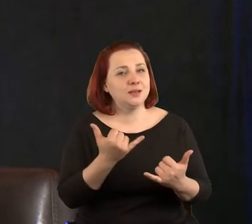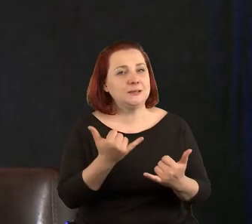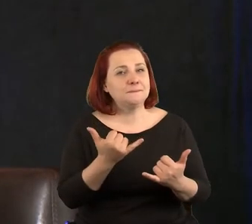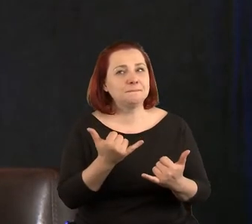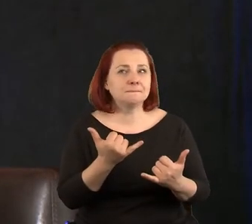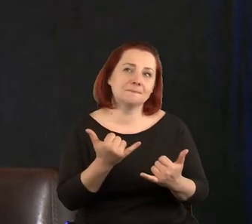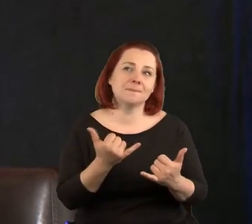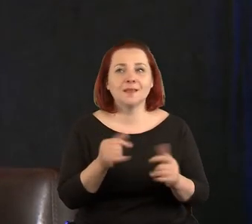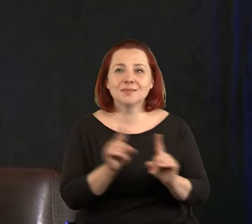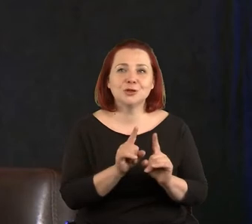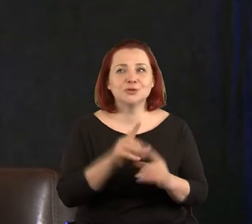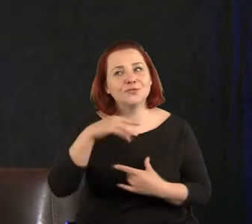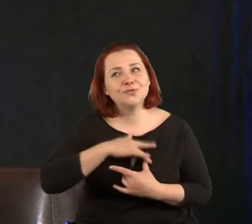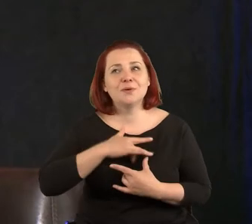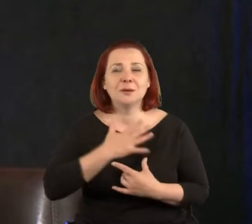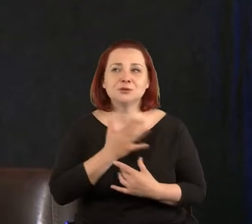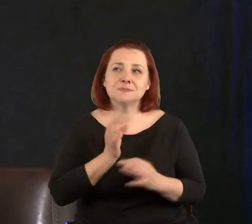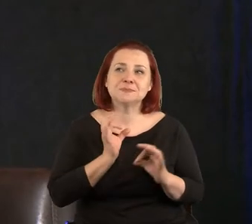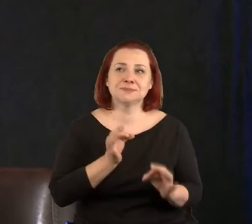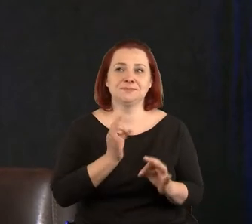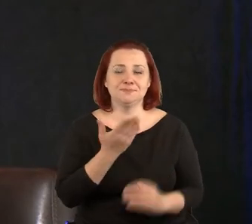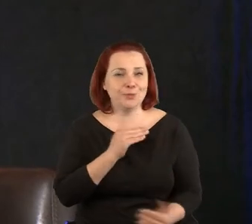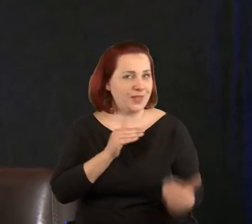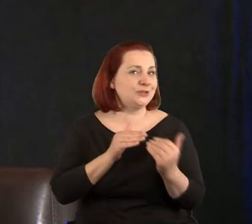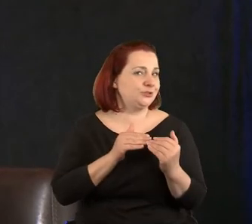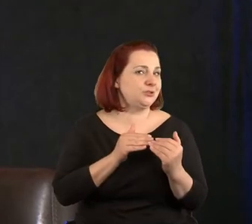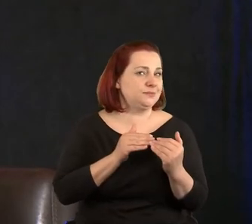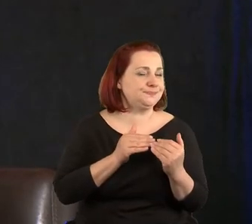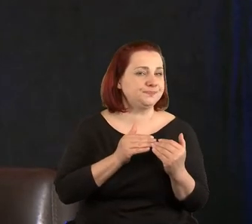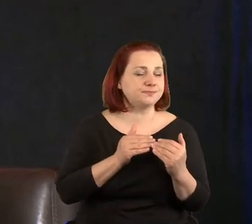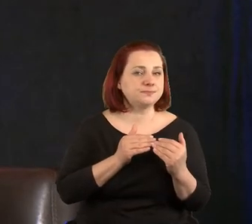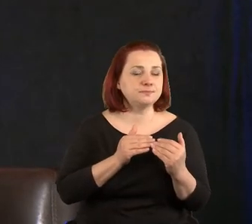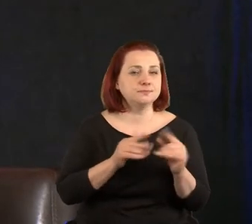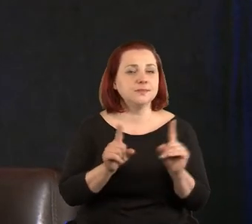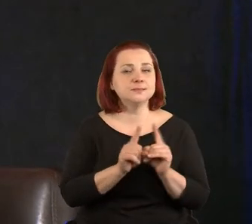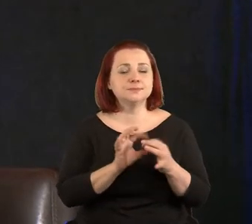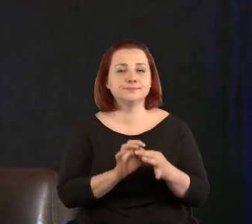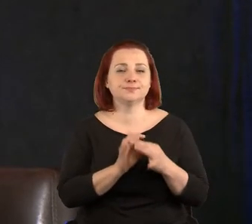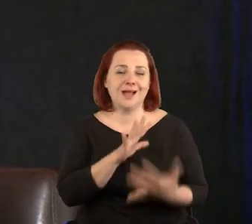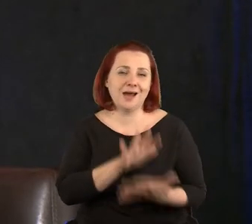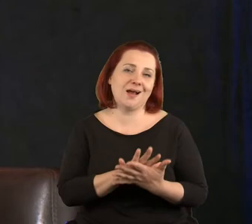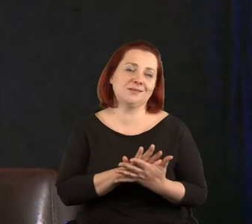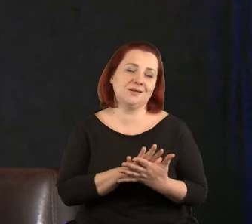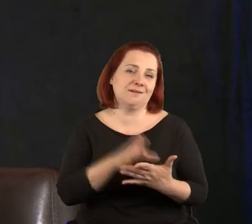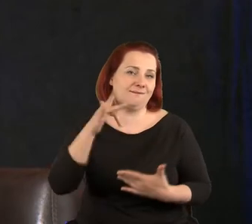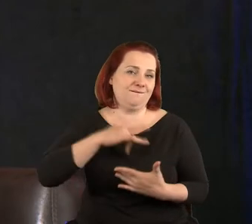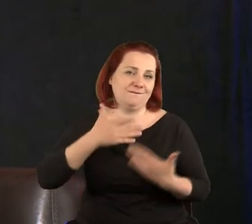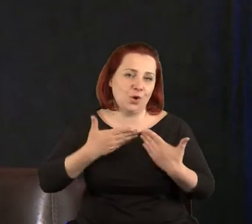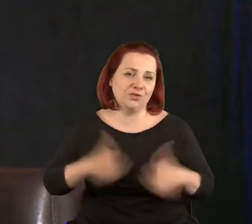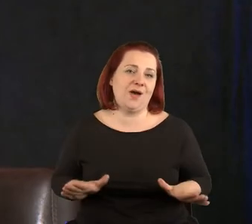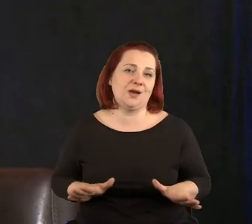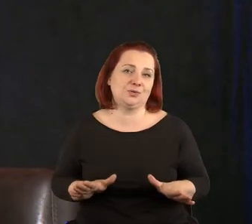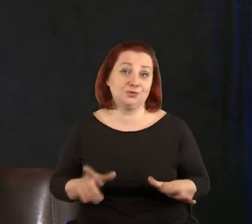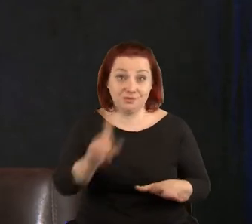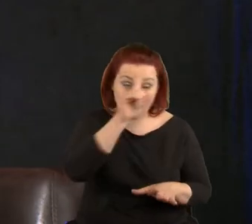tak zbuduje to podejście, chyba, nie wiem, na pewno związane też z naszym charakterem i otwartością na ludzi i